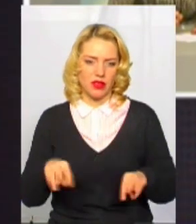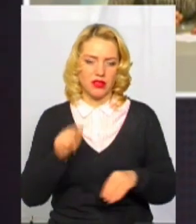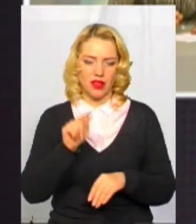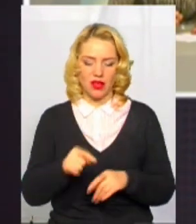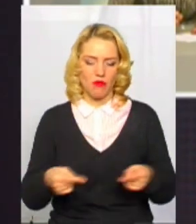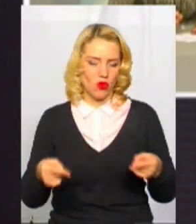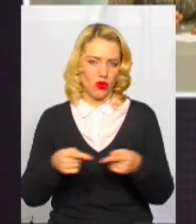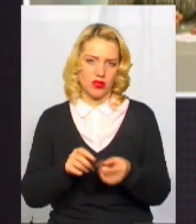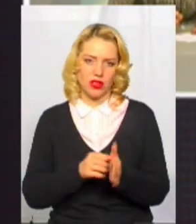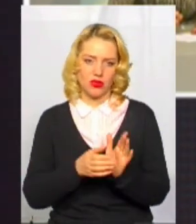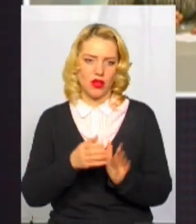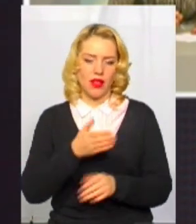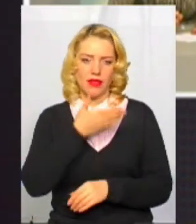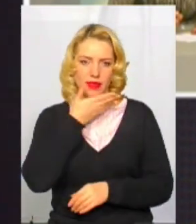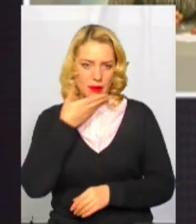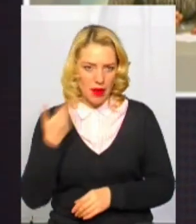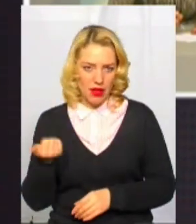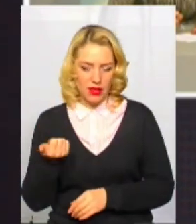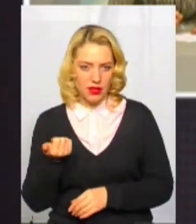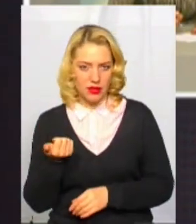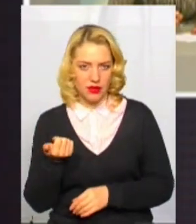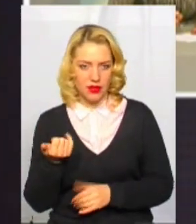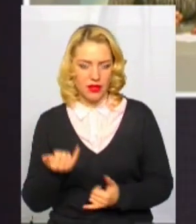там однозначно немає